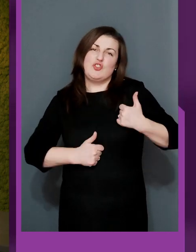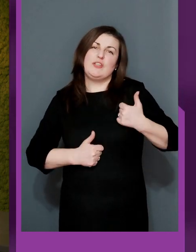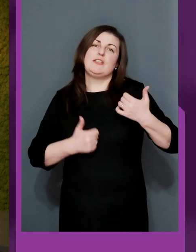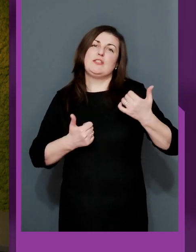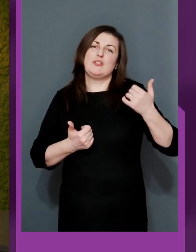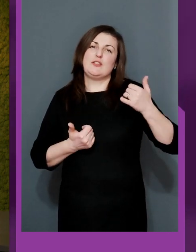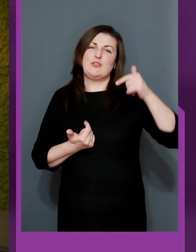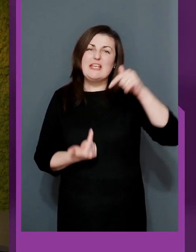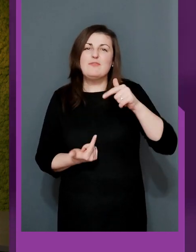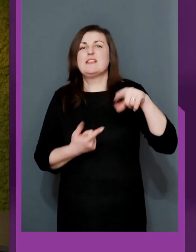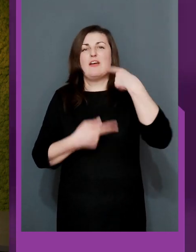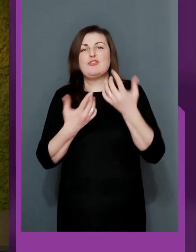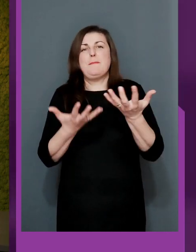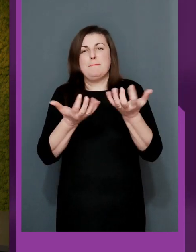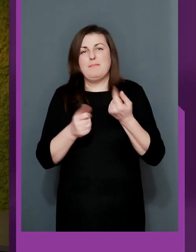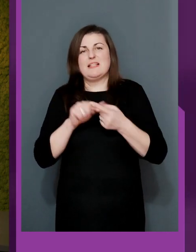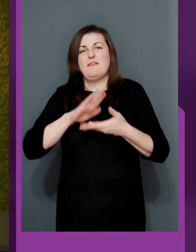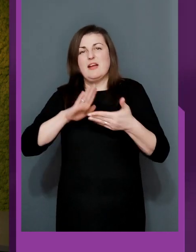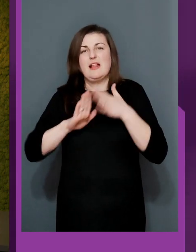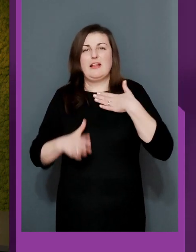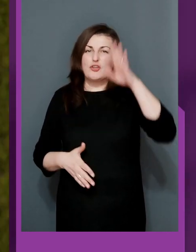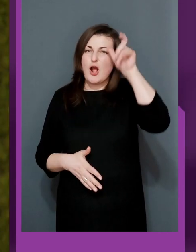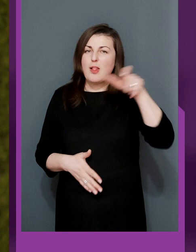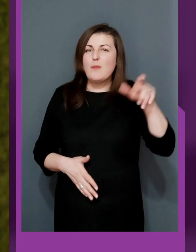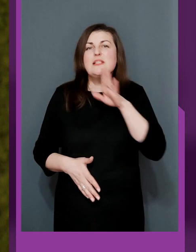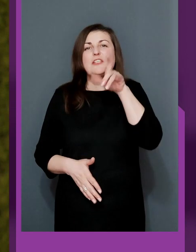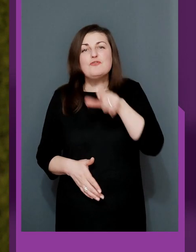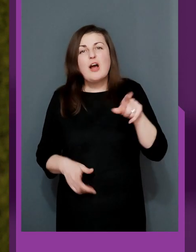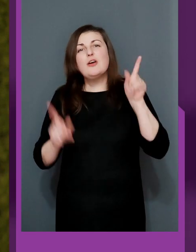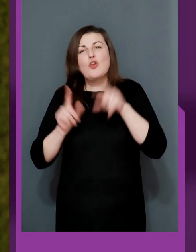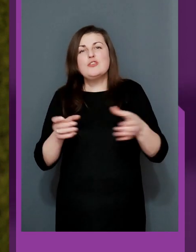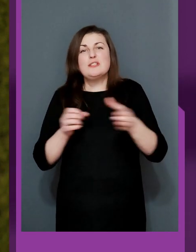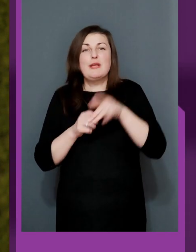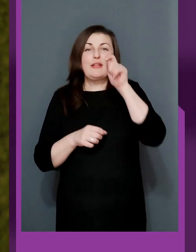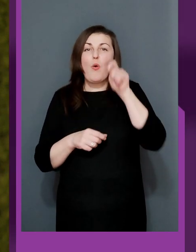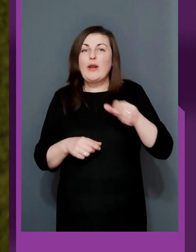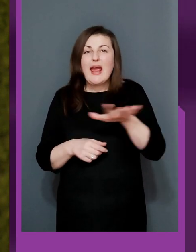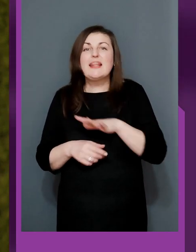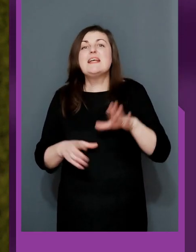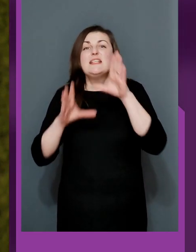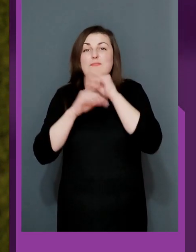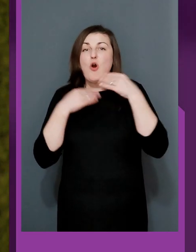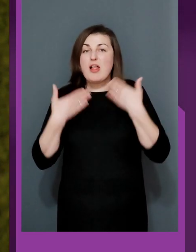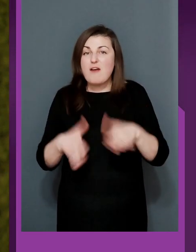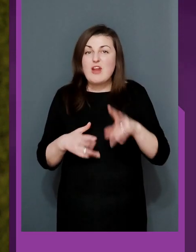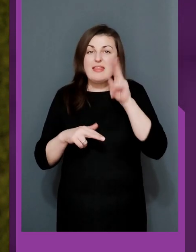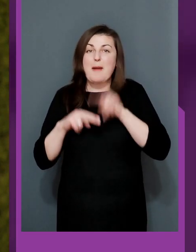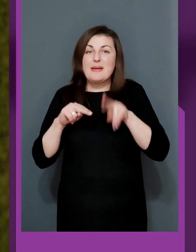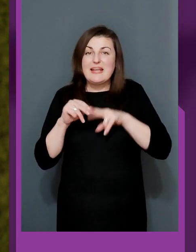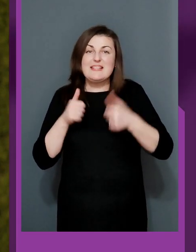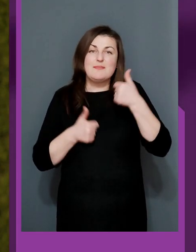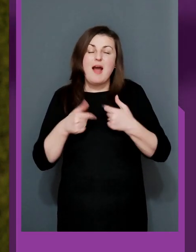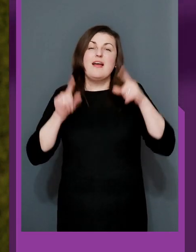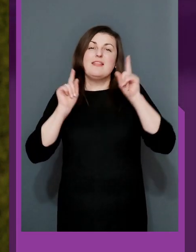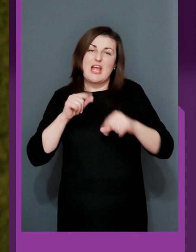гідністю завжди приймали ці виклики наші хлопці наші дівчата тож збірна України змогла вже наприкінці